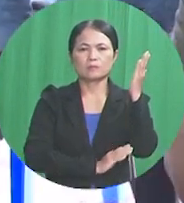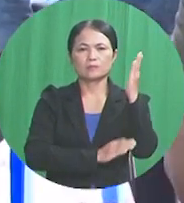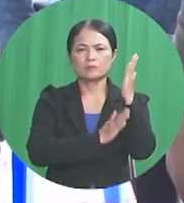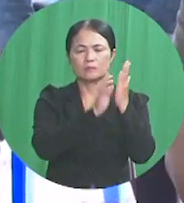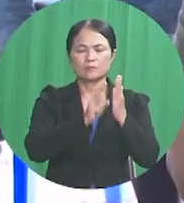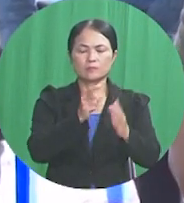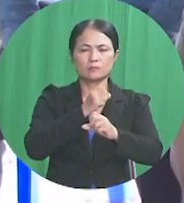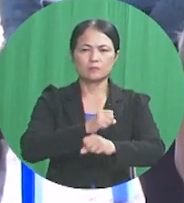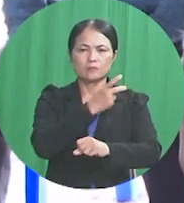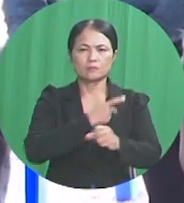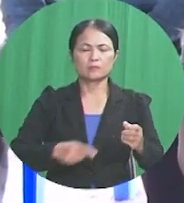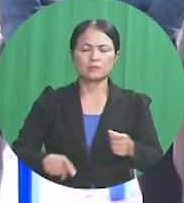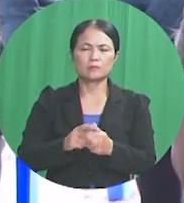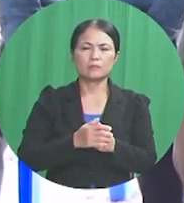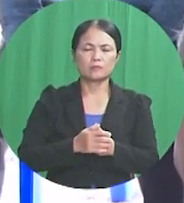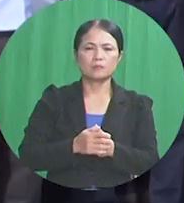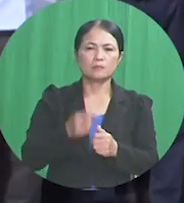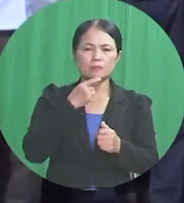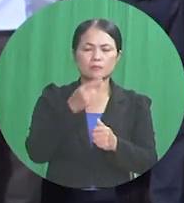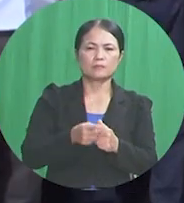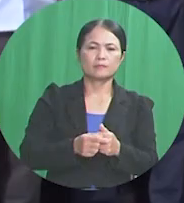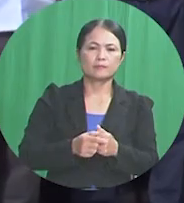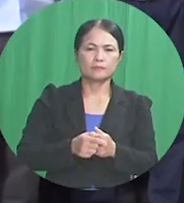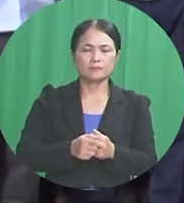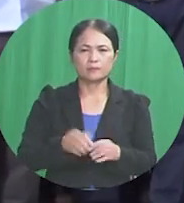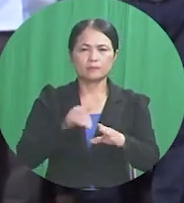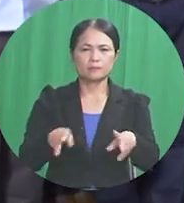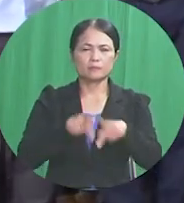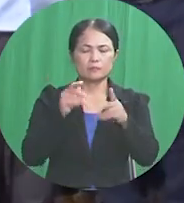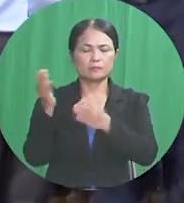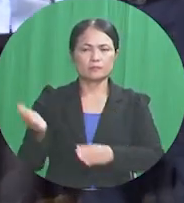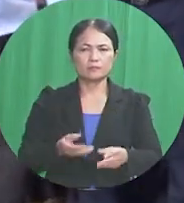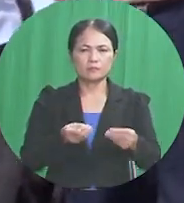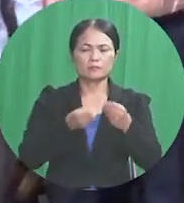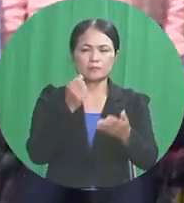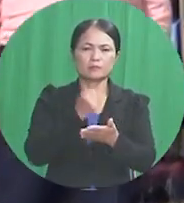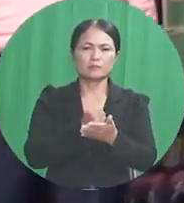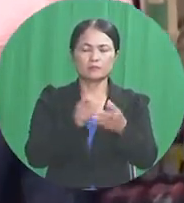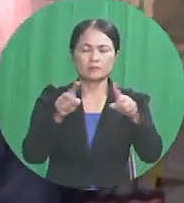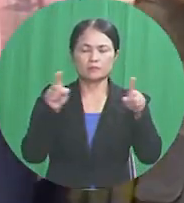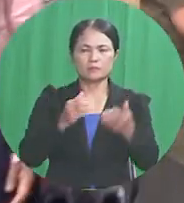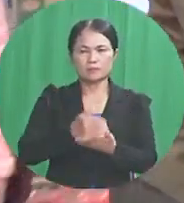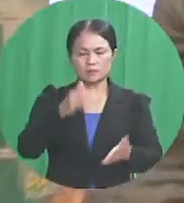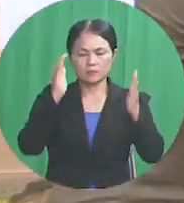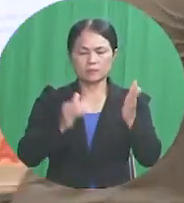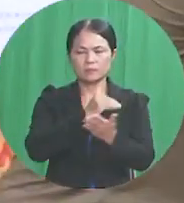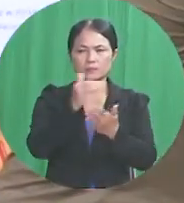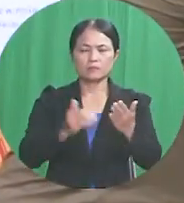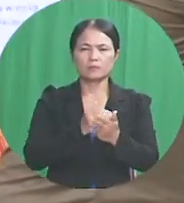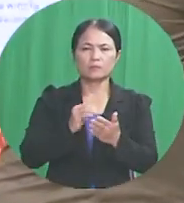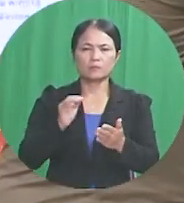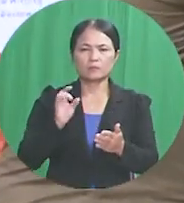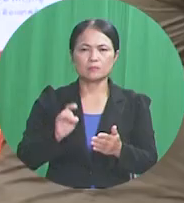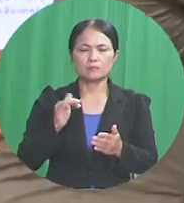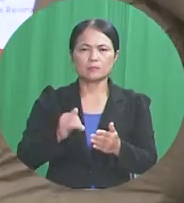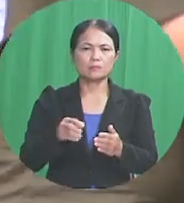ดอยประริจกรดส้มจุมเรียบจูนได้ถ่านึกน้องอากาศอินเจนประโคลสัญญาบัตรดอลนิสัตสกอลวิเชลัยปุติสะ